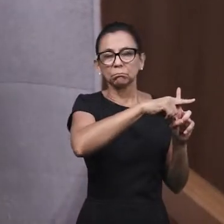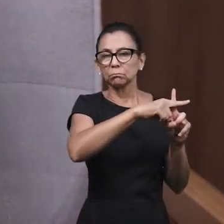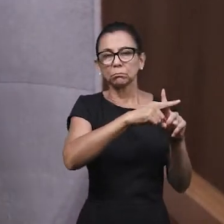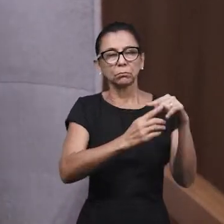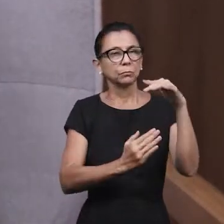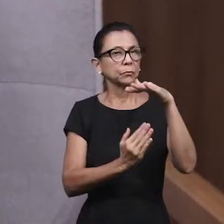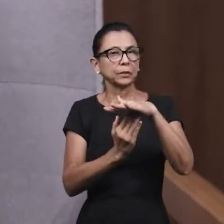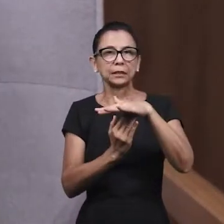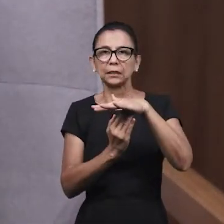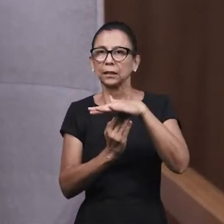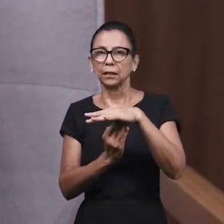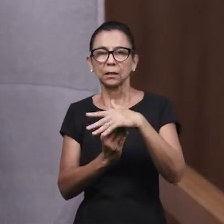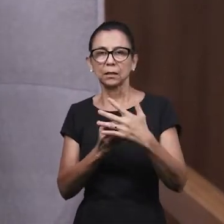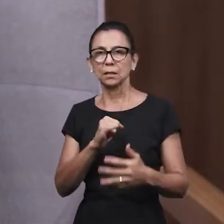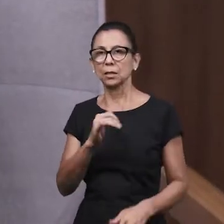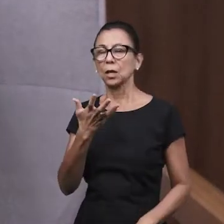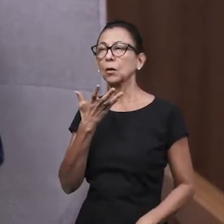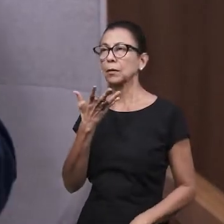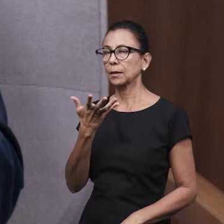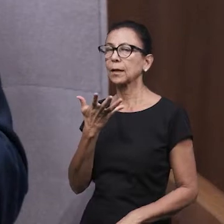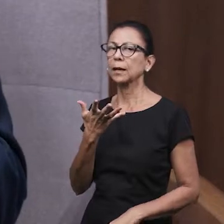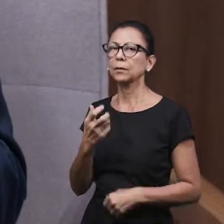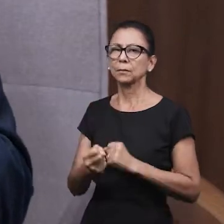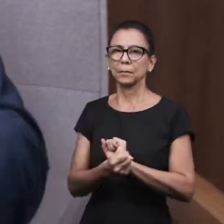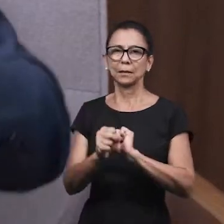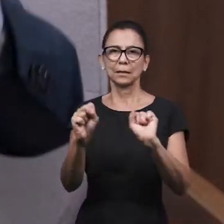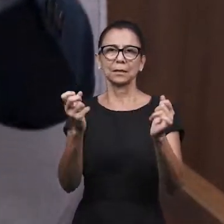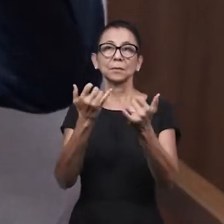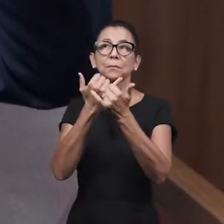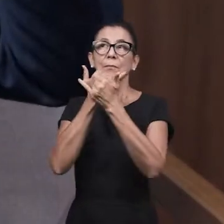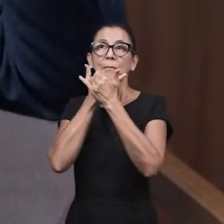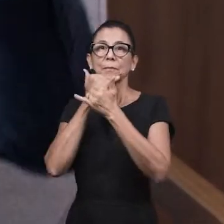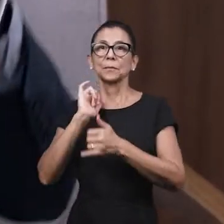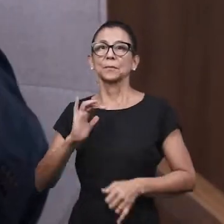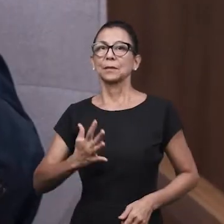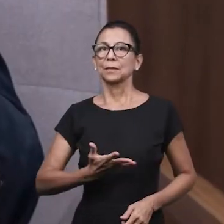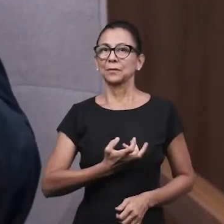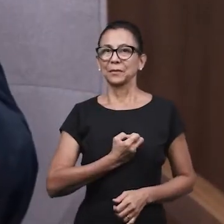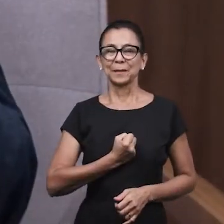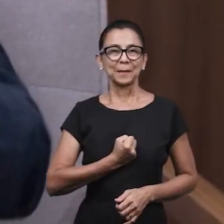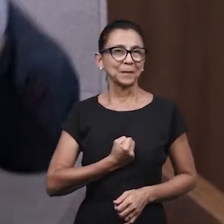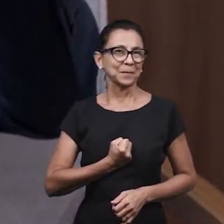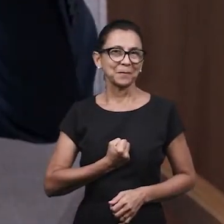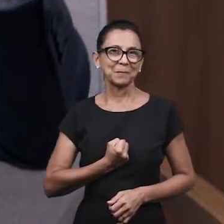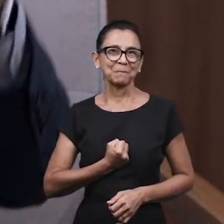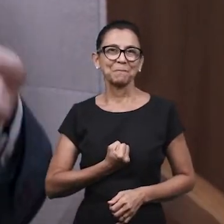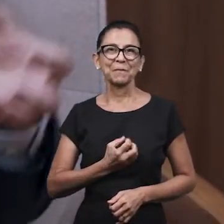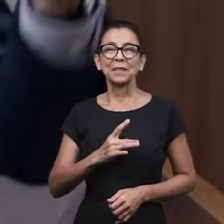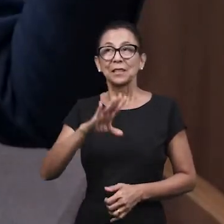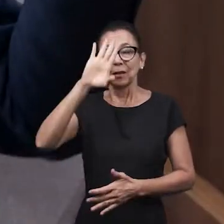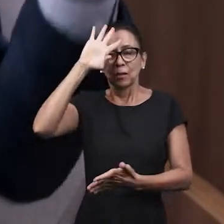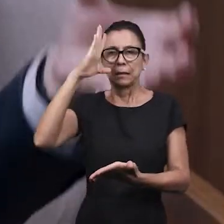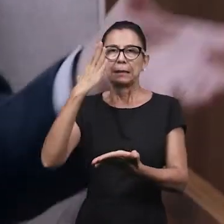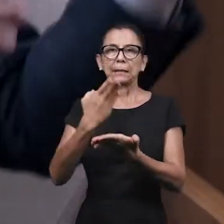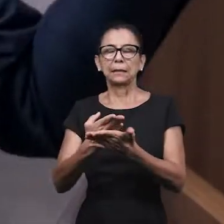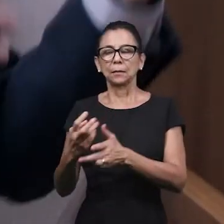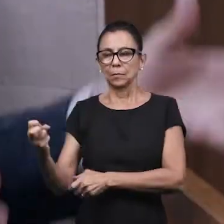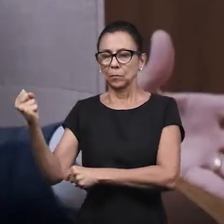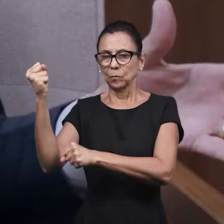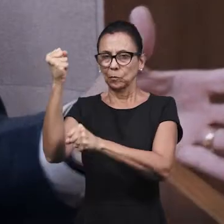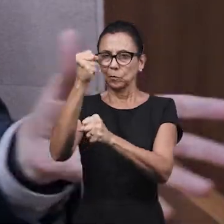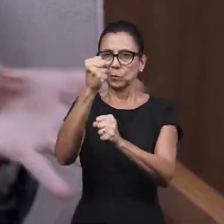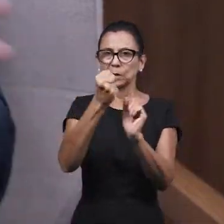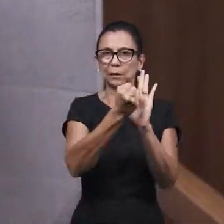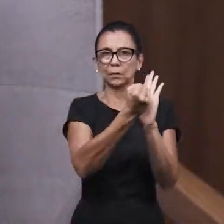le pardon, la délivrance, le salut, il suffit de croire que le pouvoir du sang de Jésus me donne